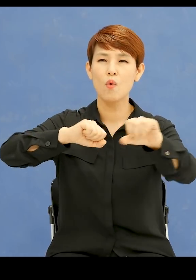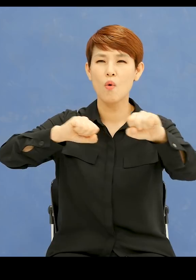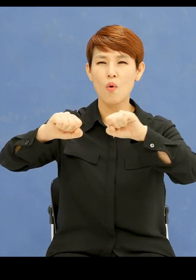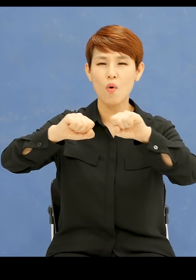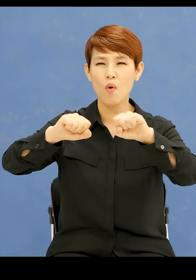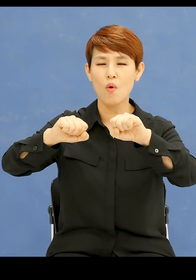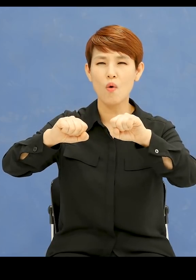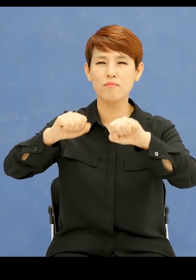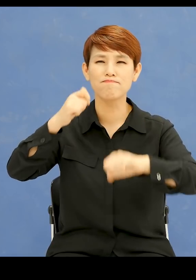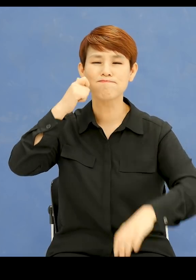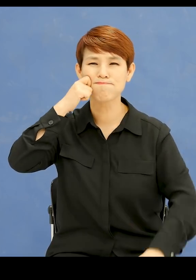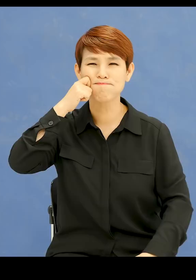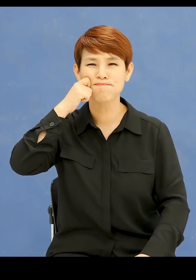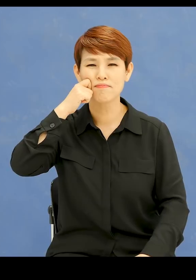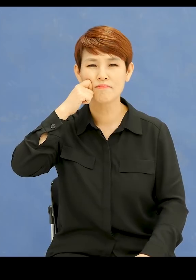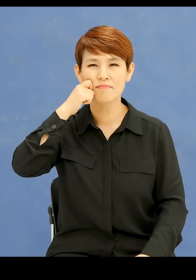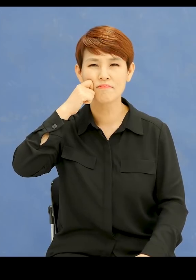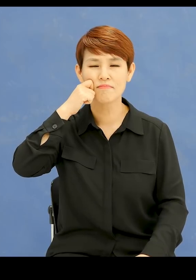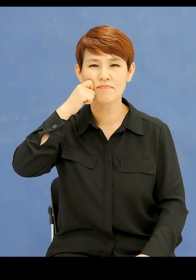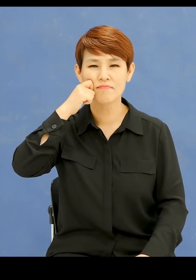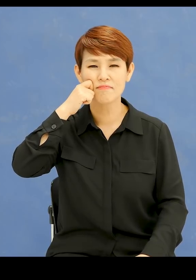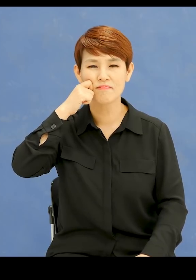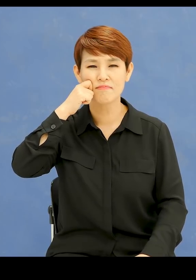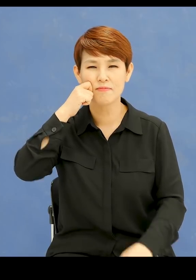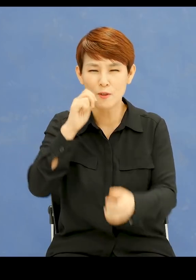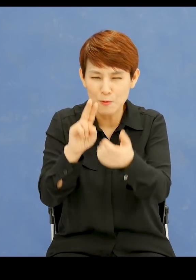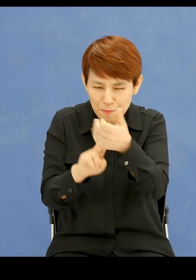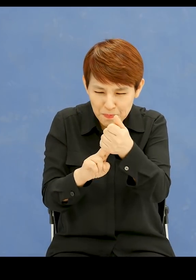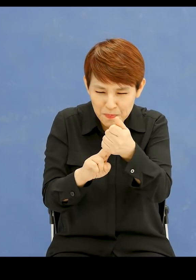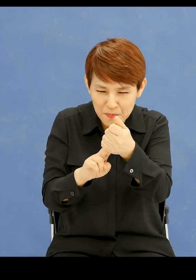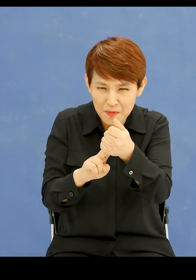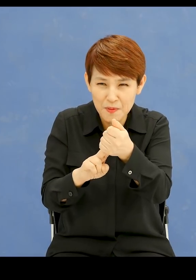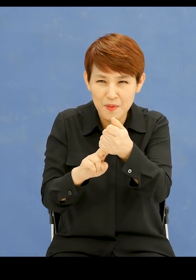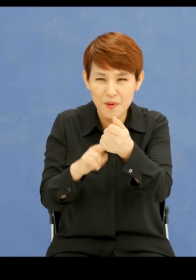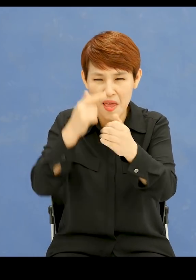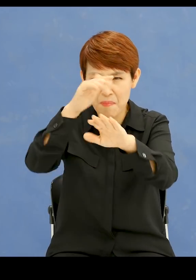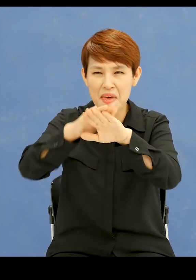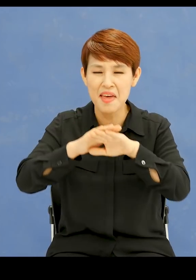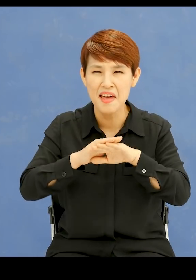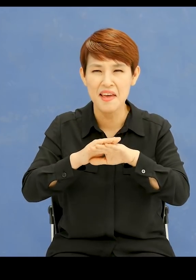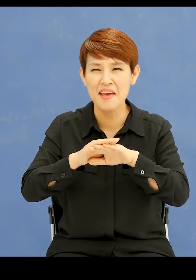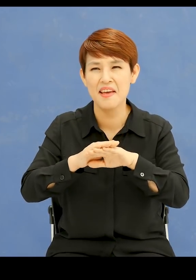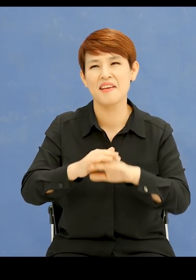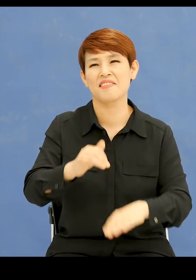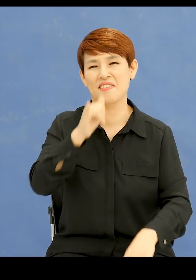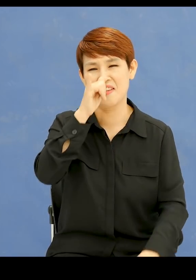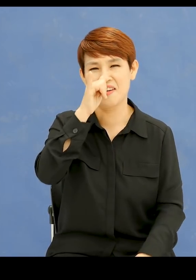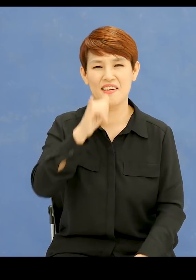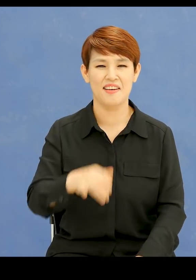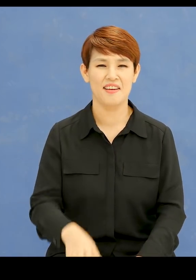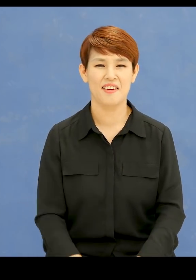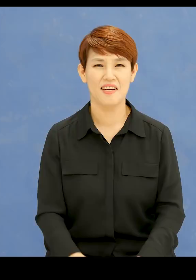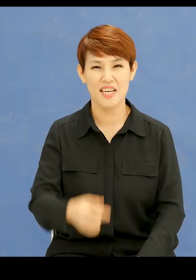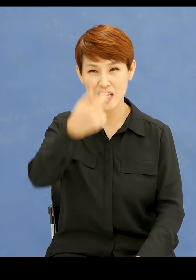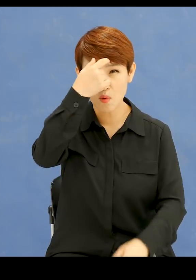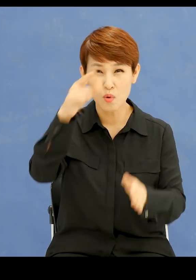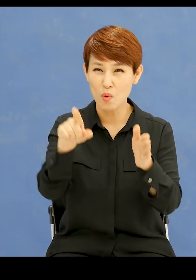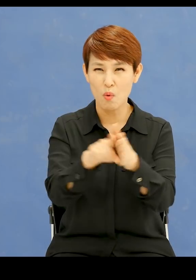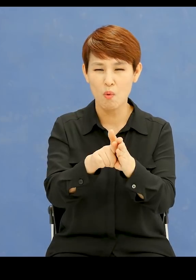할 수 없으니까 다른 타종교에 대한 핍박이 있으니까 특히 기독교 예배를 이제 드리지 못하게 했던 것 같아요. 그 당시 이제